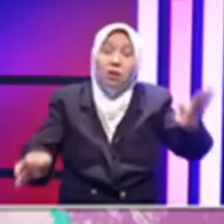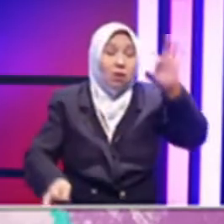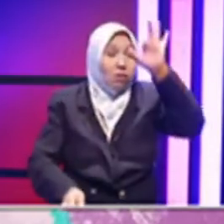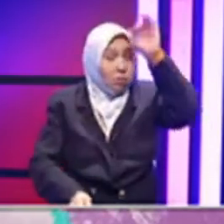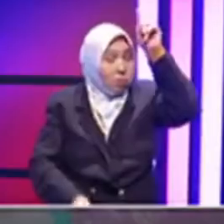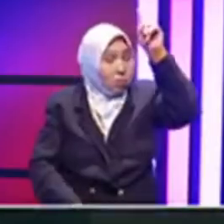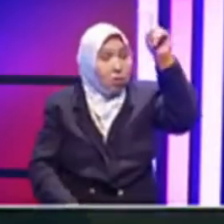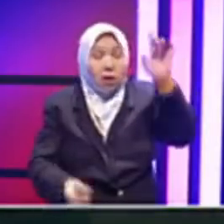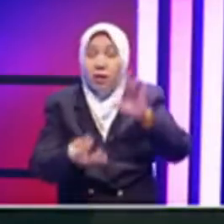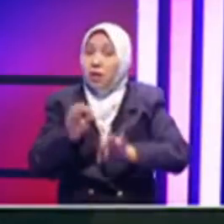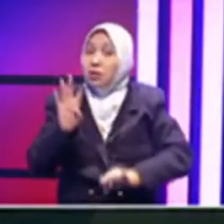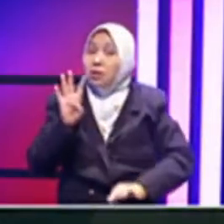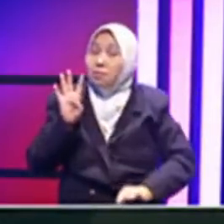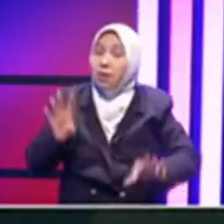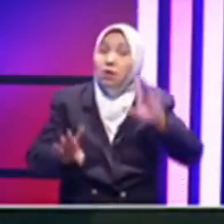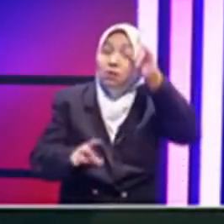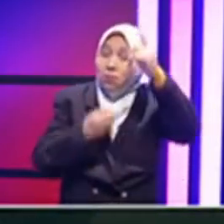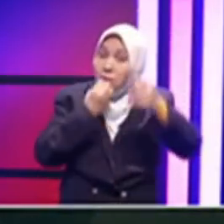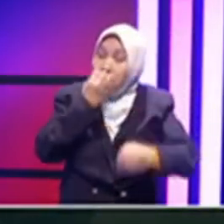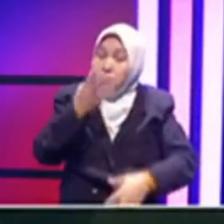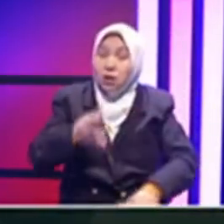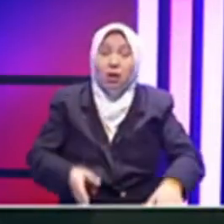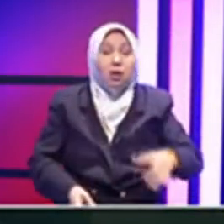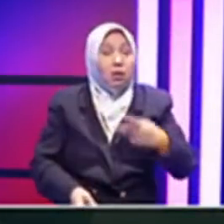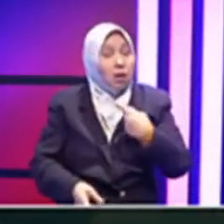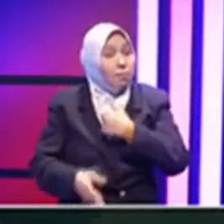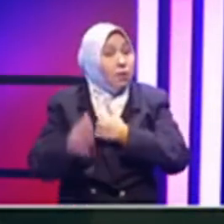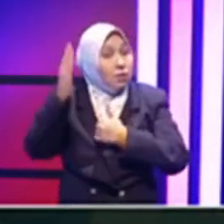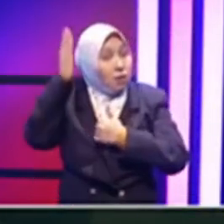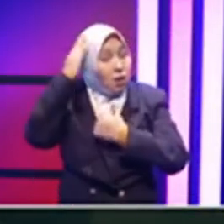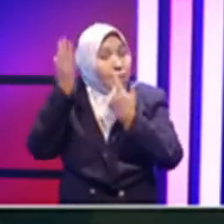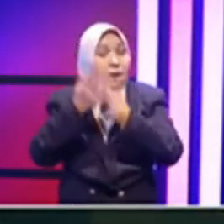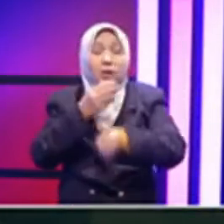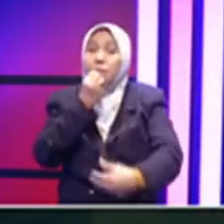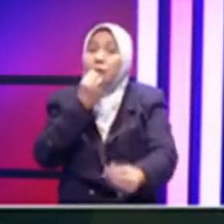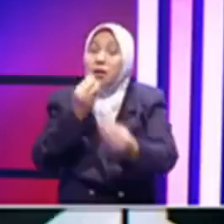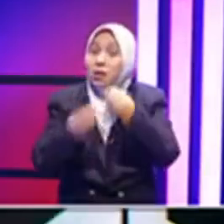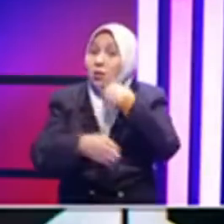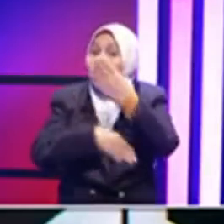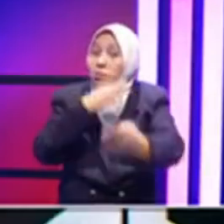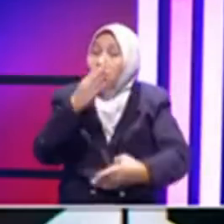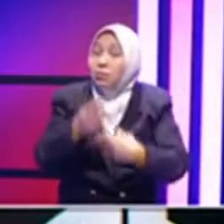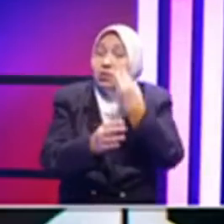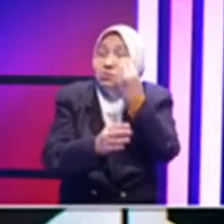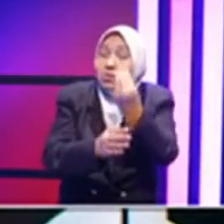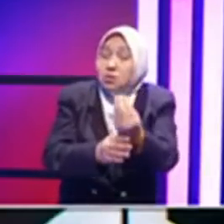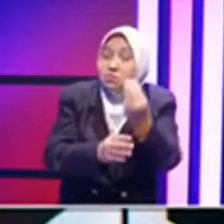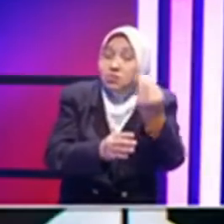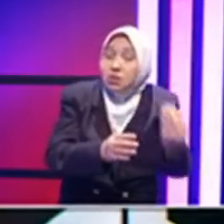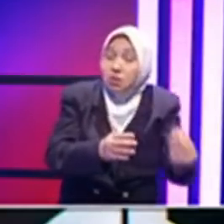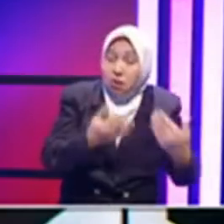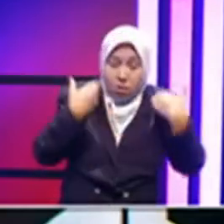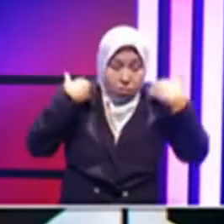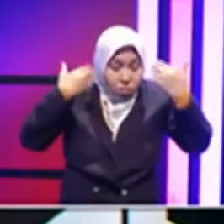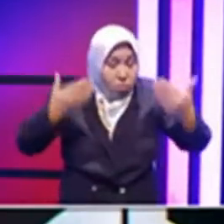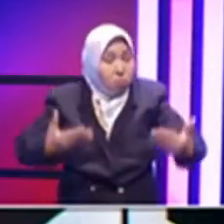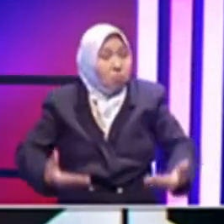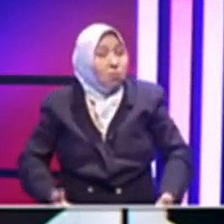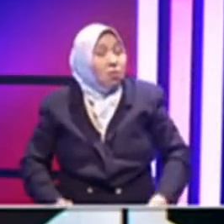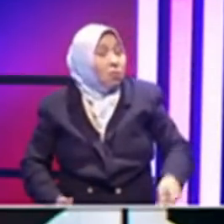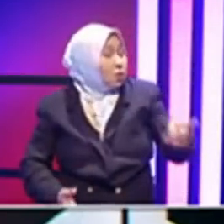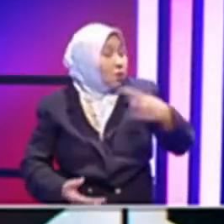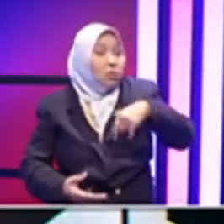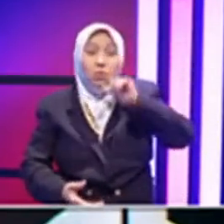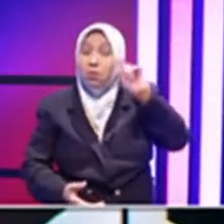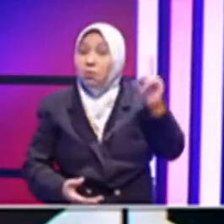Azim, ayat yang ke-4 Allah menyatakan, sesungguhnya kami mengetahui apa yang dimakan oleh bumi sedikit demi sedikit daripada tubuh mereka.